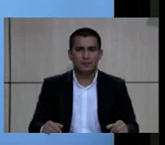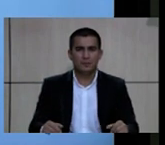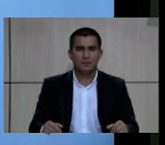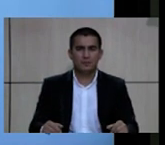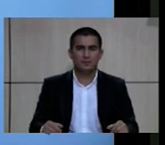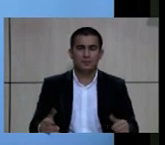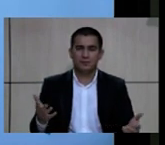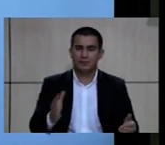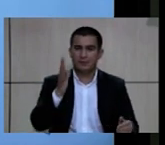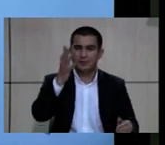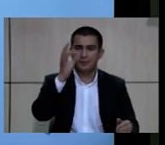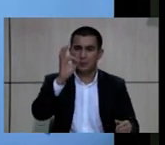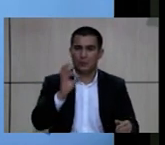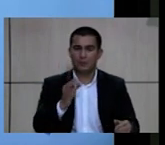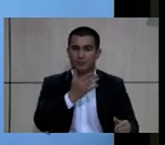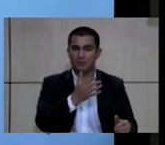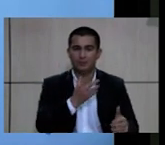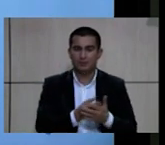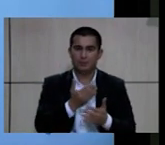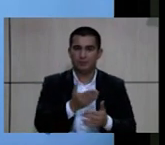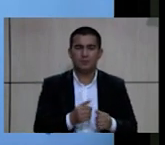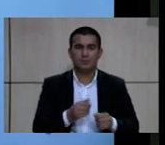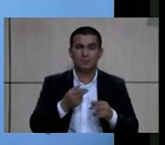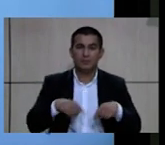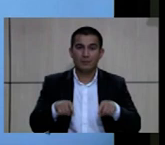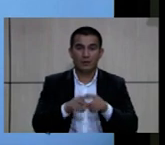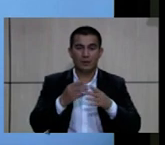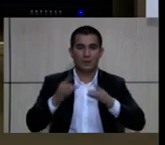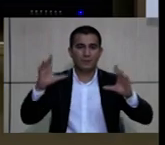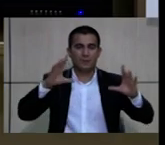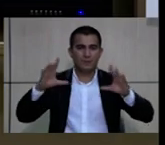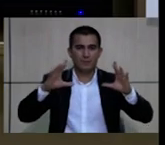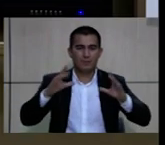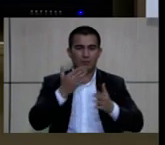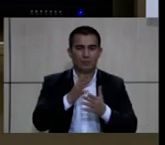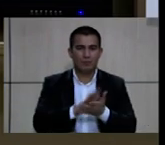Demak, 5%li savol bo'lsa, buning javobi aylana.